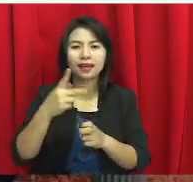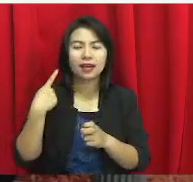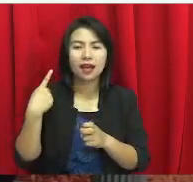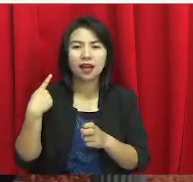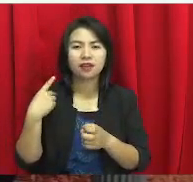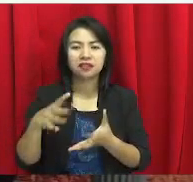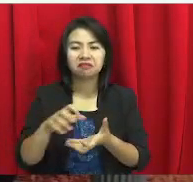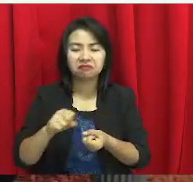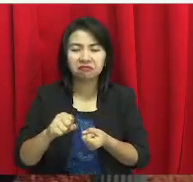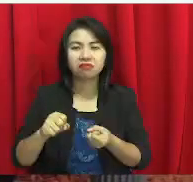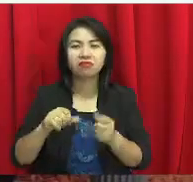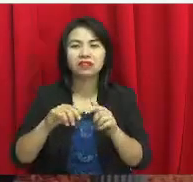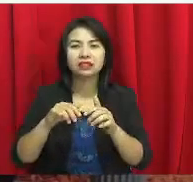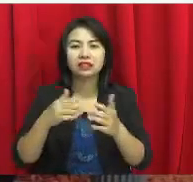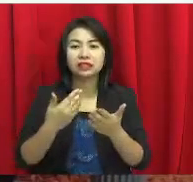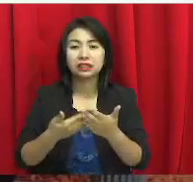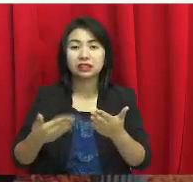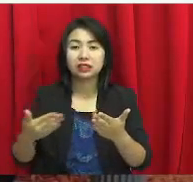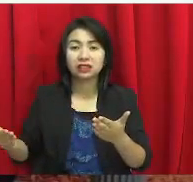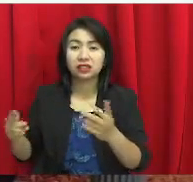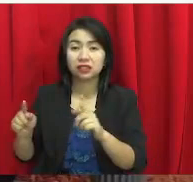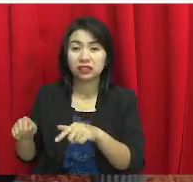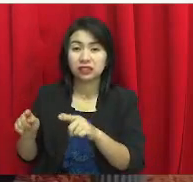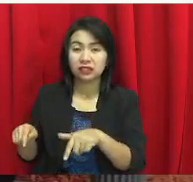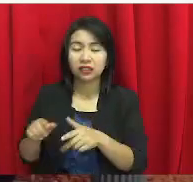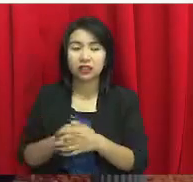sapagkat kaya kanina yan wala yung ano. Sir.